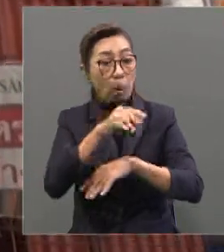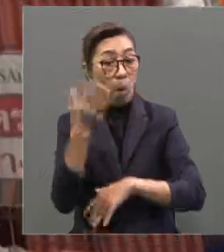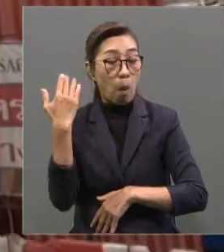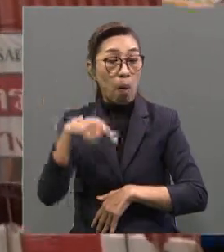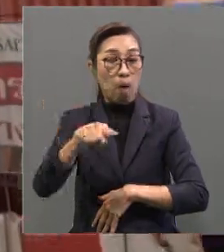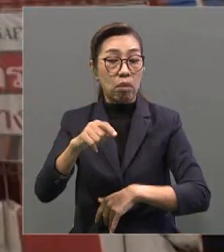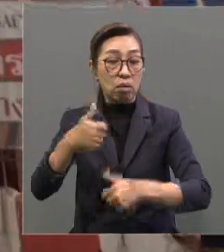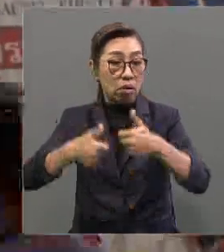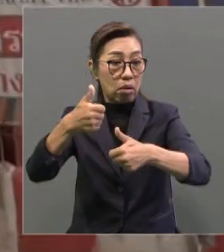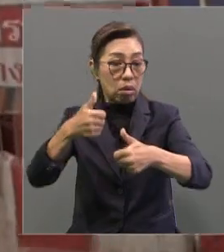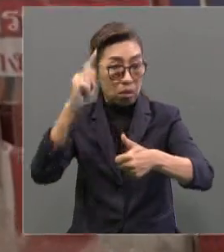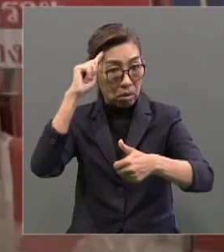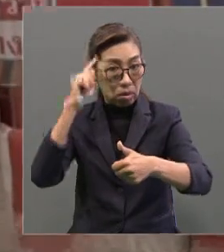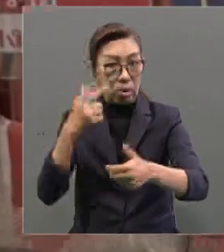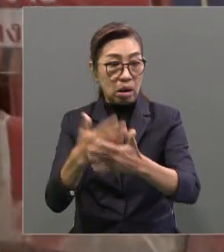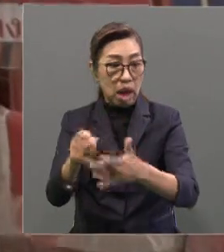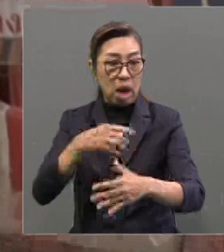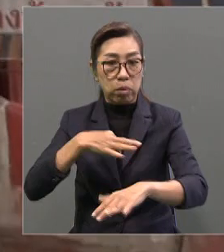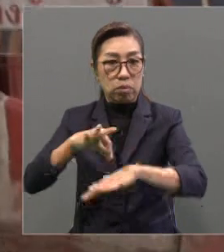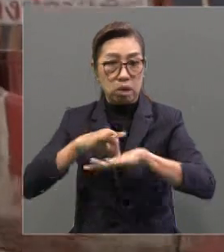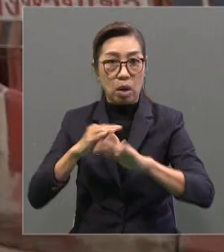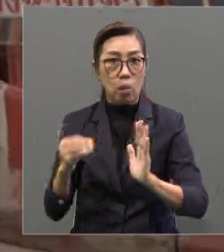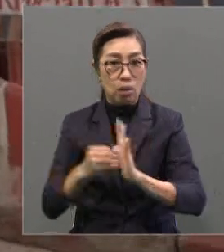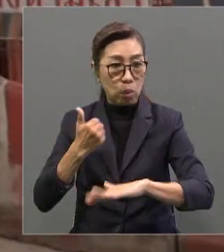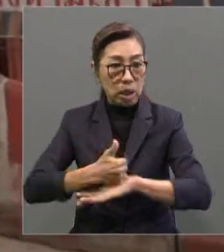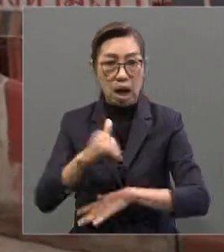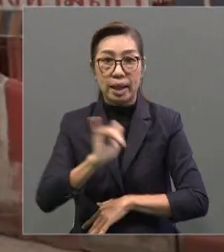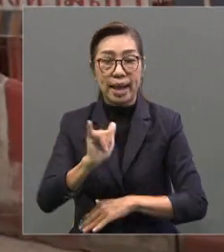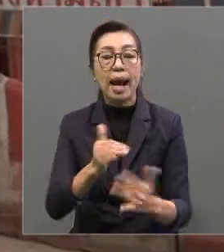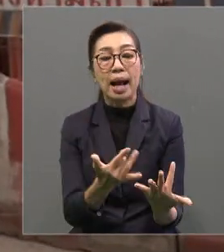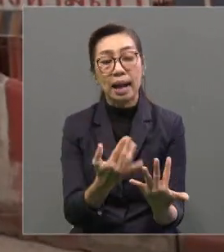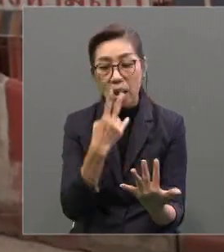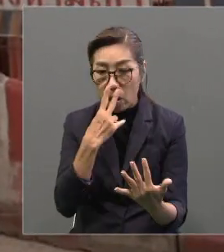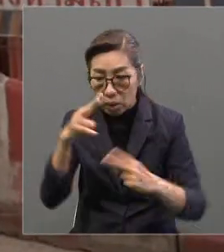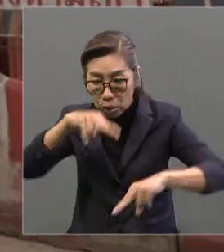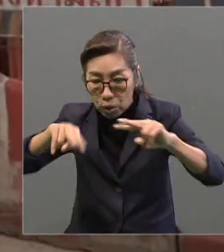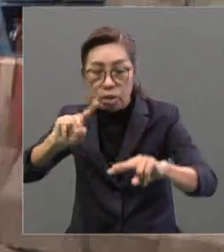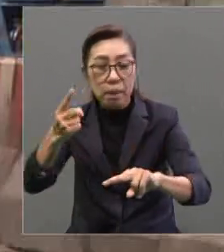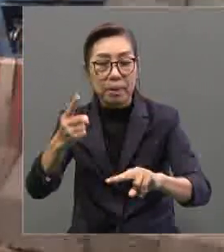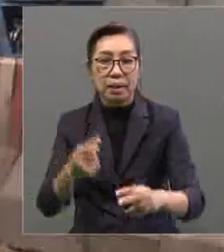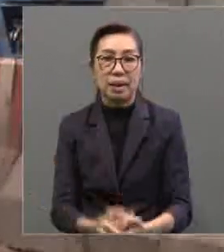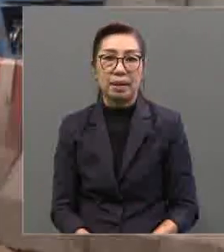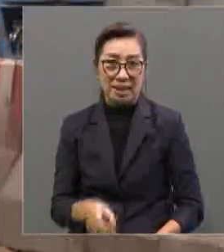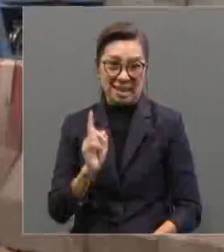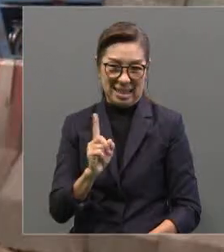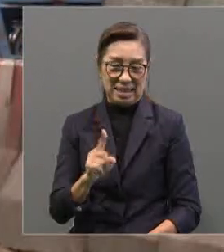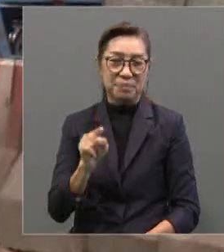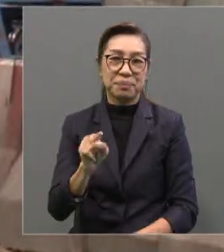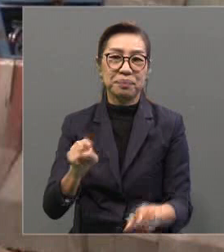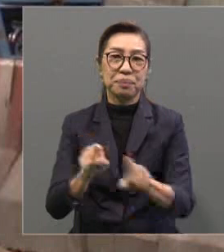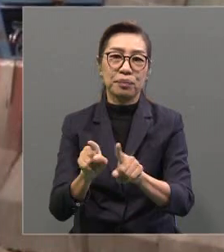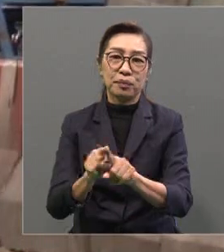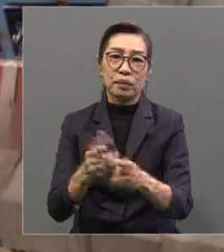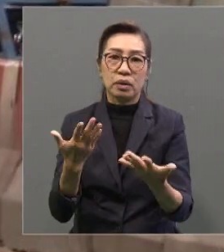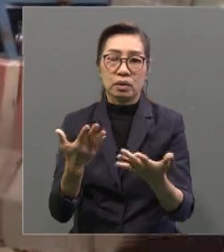ได้อยู่ในช่วงที่ตนเองเนี่ยดำรงตำแหน่งเป็นผู้ว่ากทม.แต่ก็รับปากว่าเดี๋ยวจะไปตรวจสอบในเรื่องนี้นะคะ คือจริงๆแล้วเนี่ยในเรื่อง